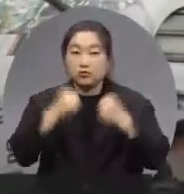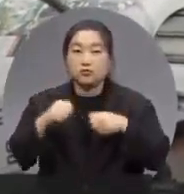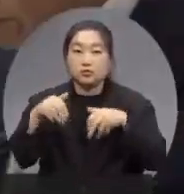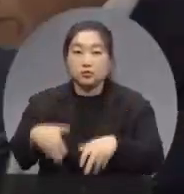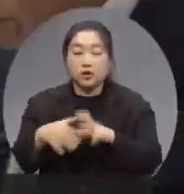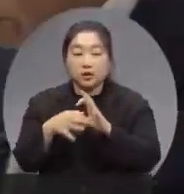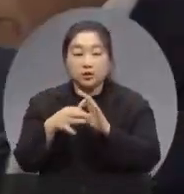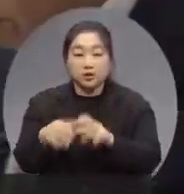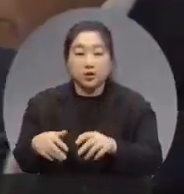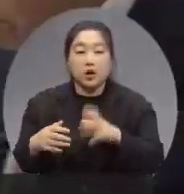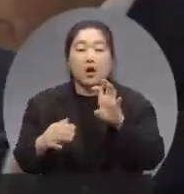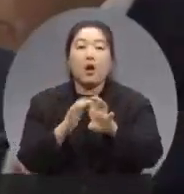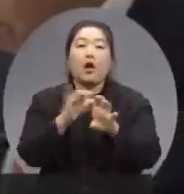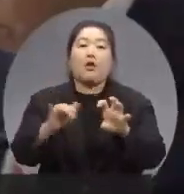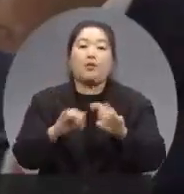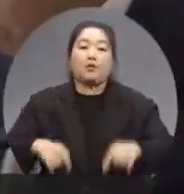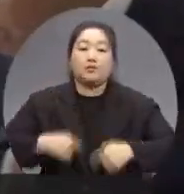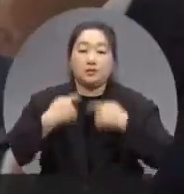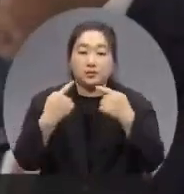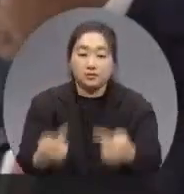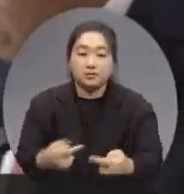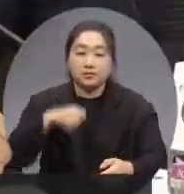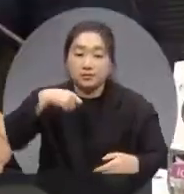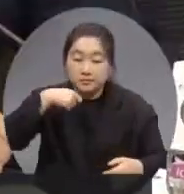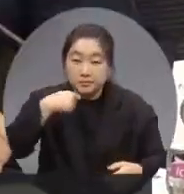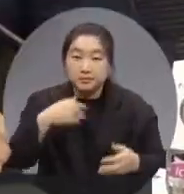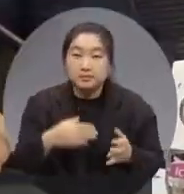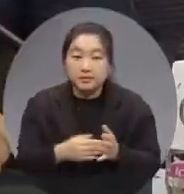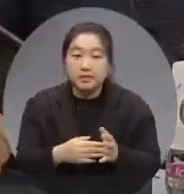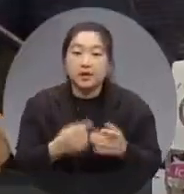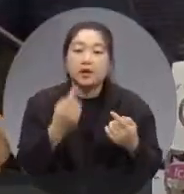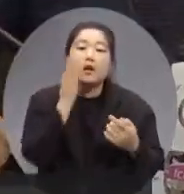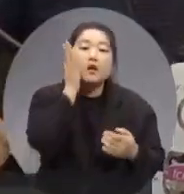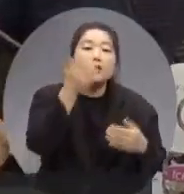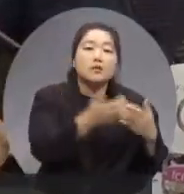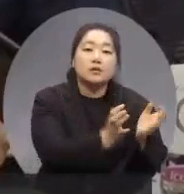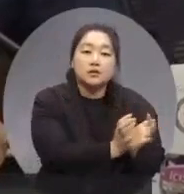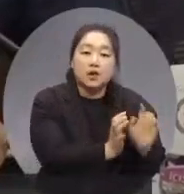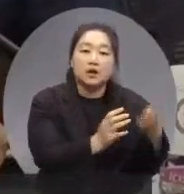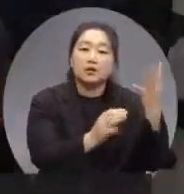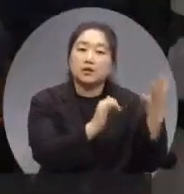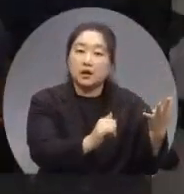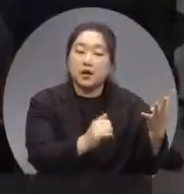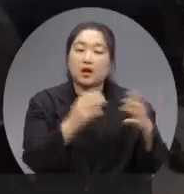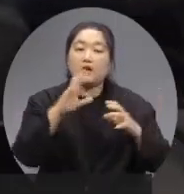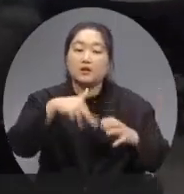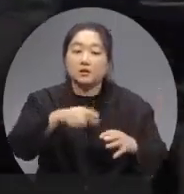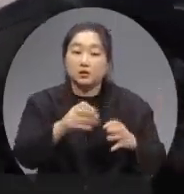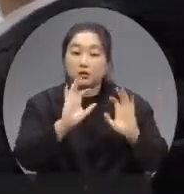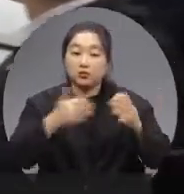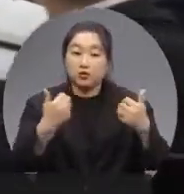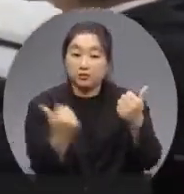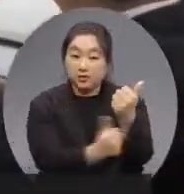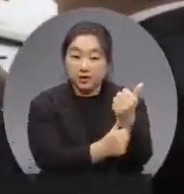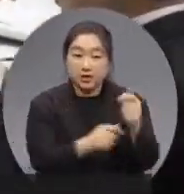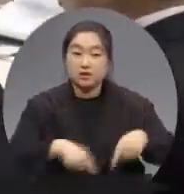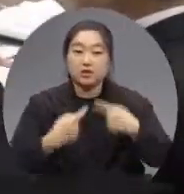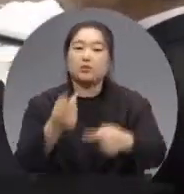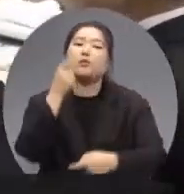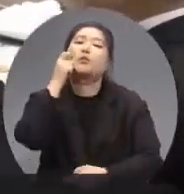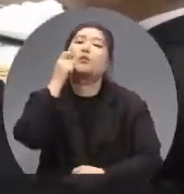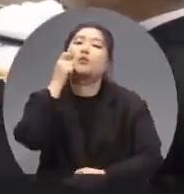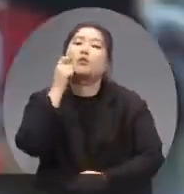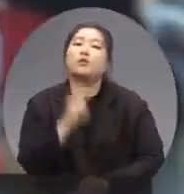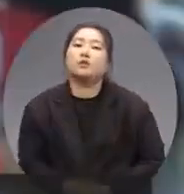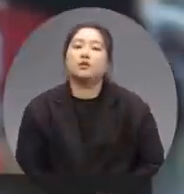수행원 등 마흔 명이이 자리에서 함께 식사했고 더불어민주당 국회의원 4명과 정우택 국회부의장은 참석하지 않았습니다